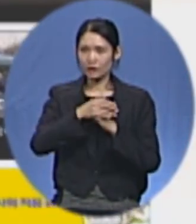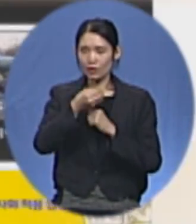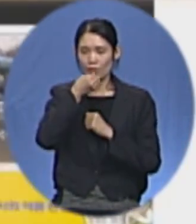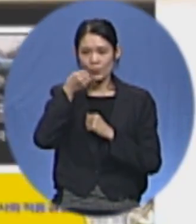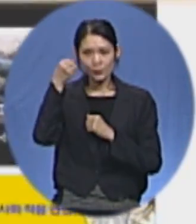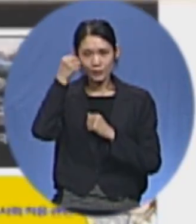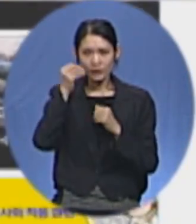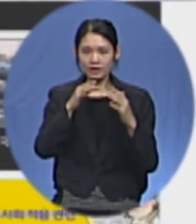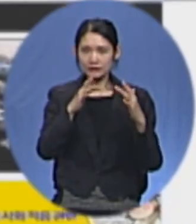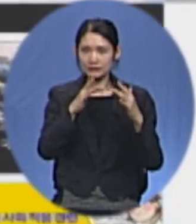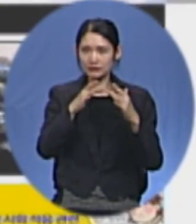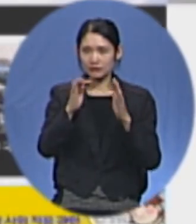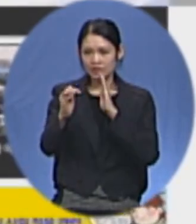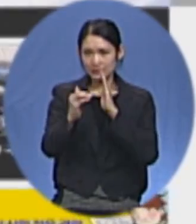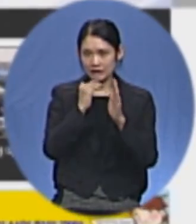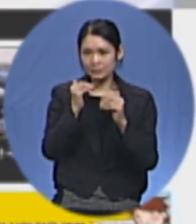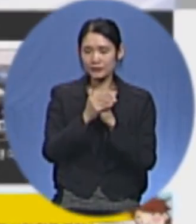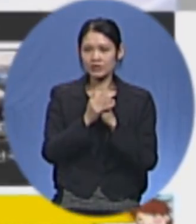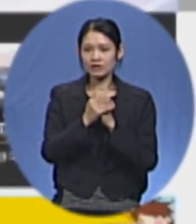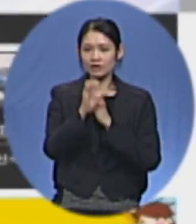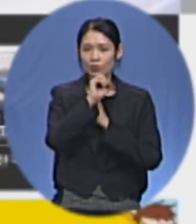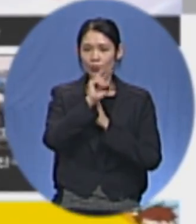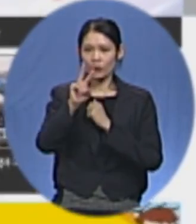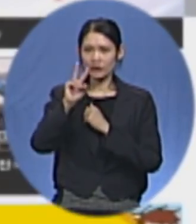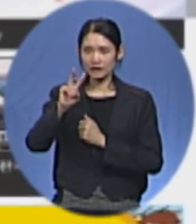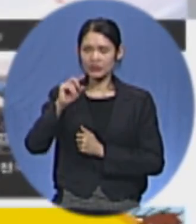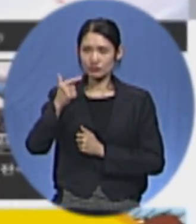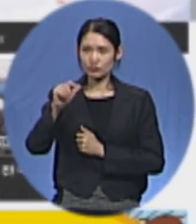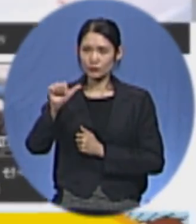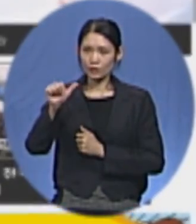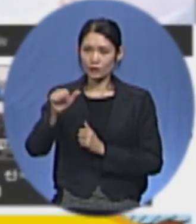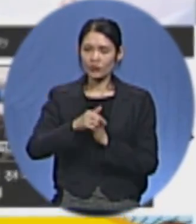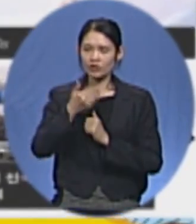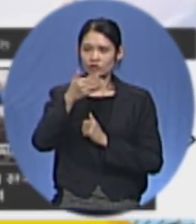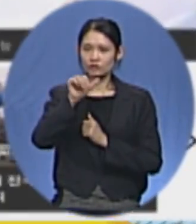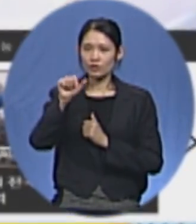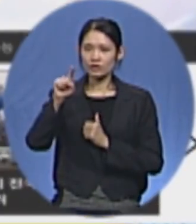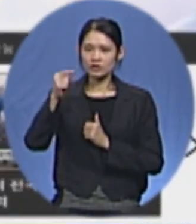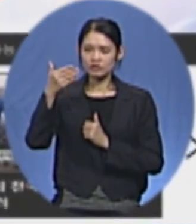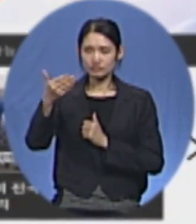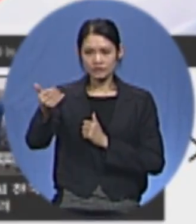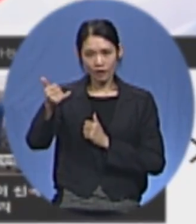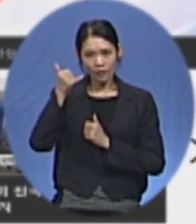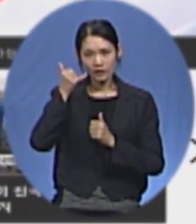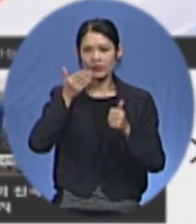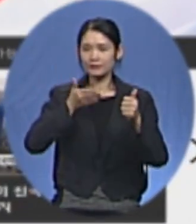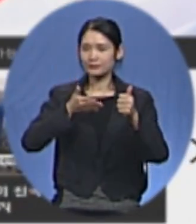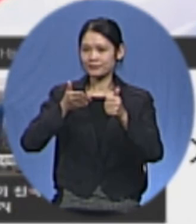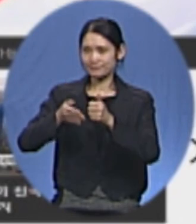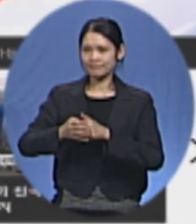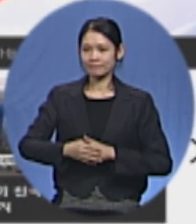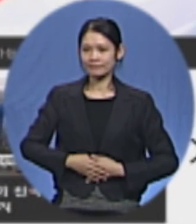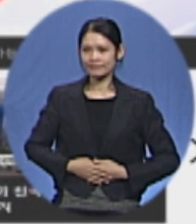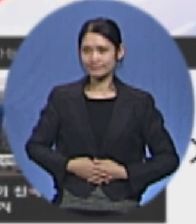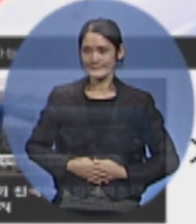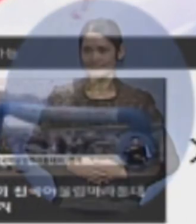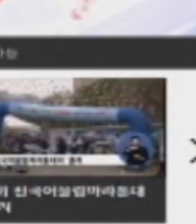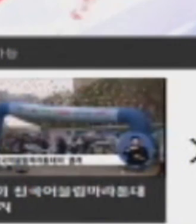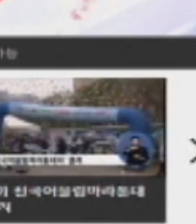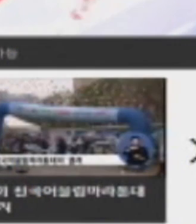홈페이지 또는 전자우편, 전화번호 02-2655-9519로 많은 제보 바랍니다.